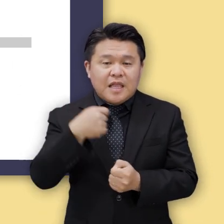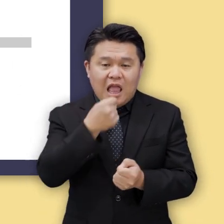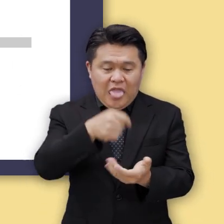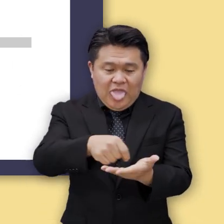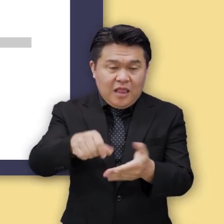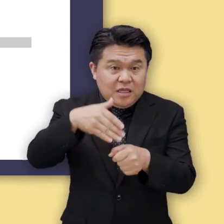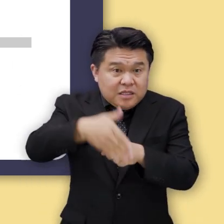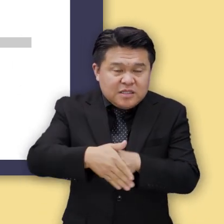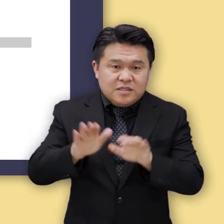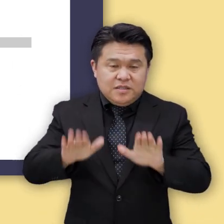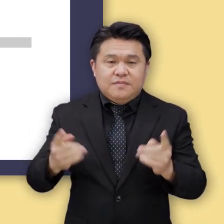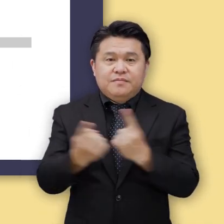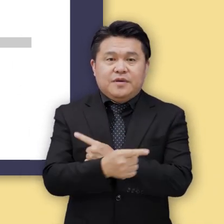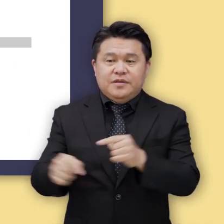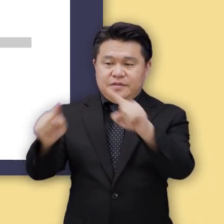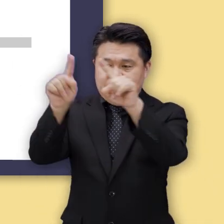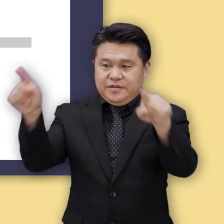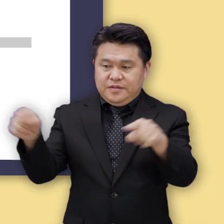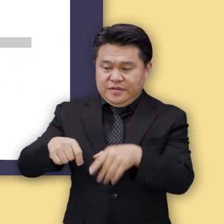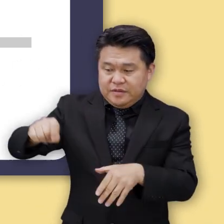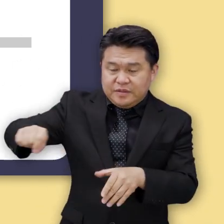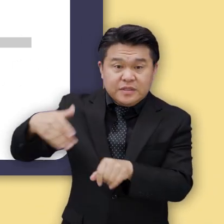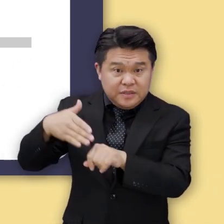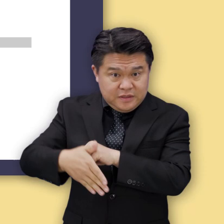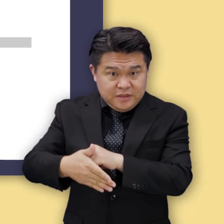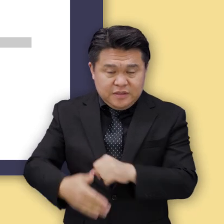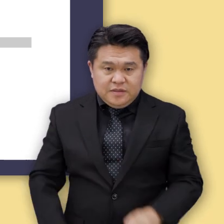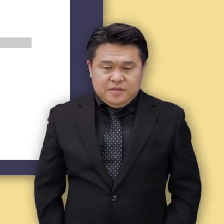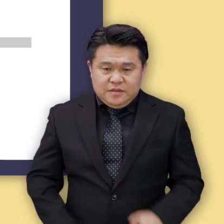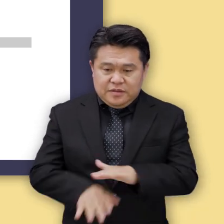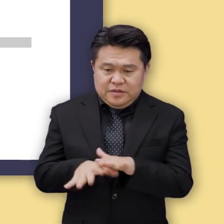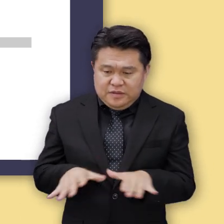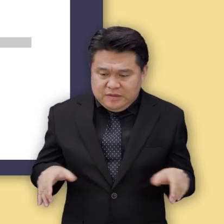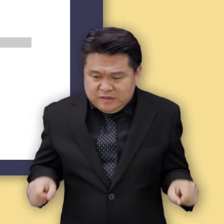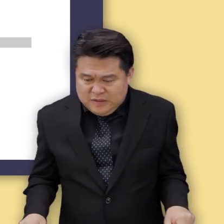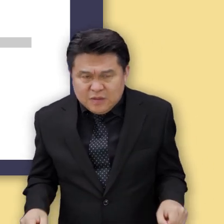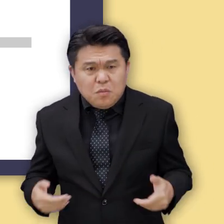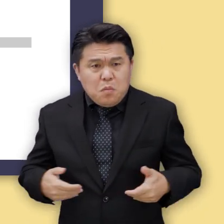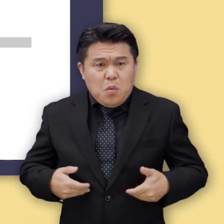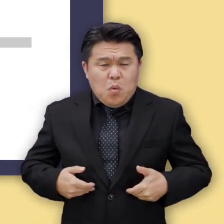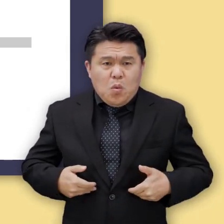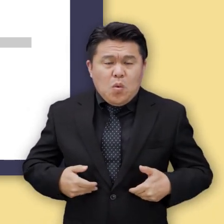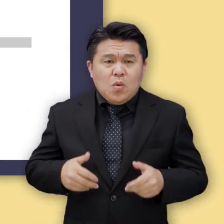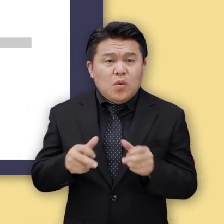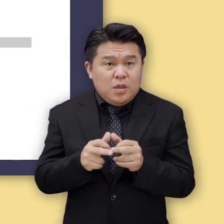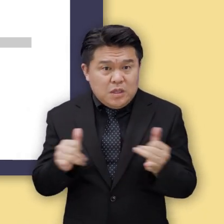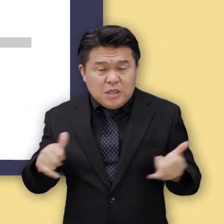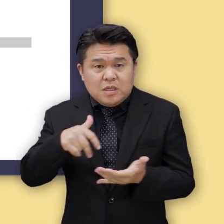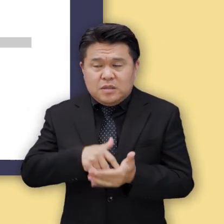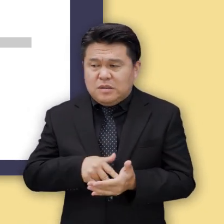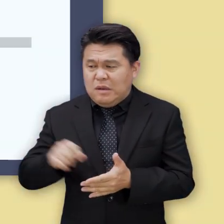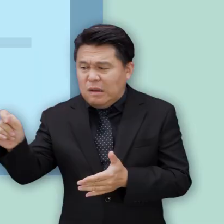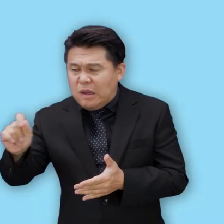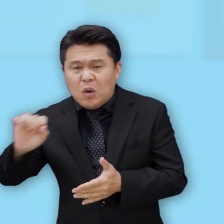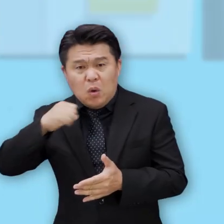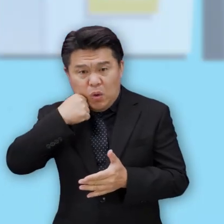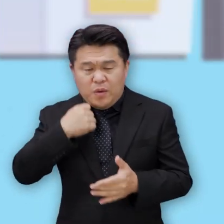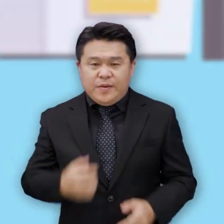패드에 서명하는 방식으로 많이 바뀌었는데요. 양손을 짚어야 하는 장애인 입장에서는 여간 불편한 게 아닙니다.